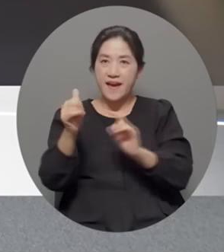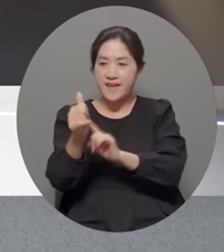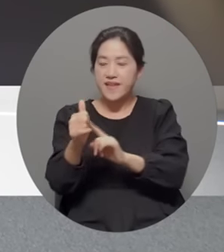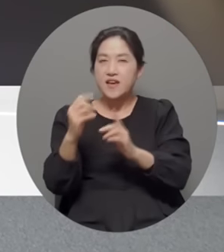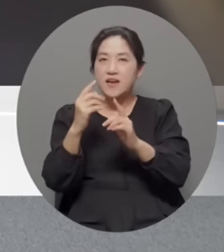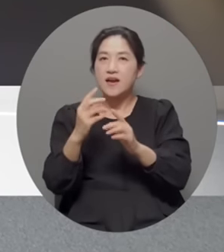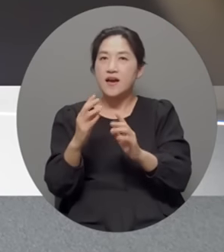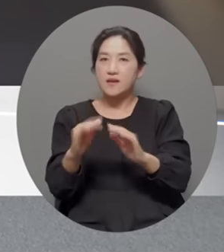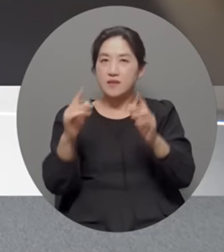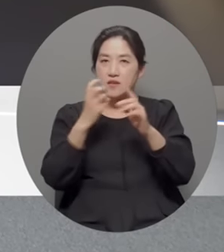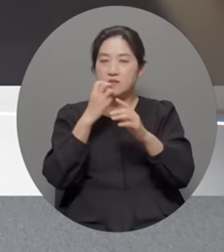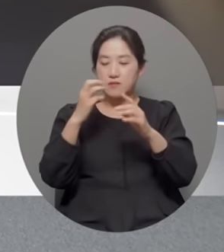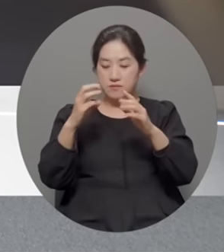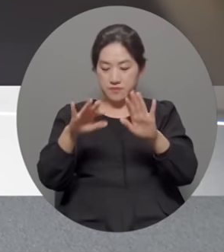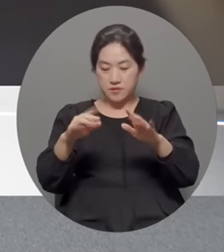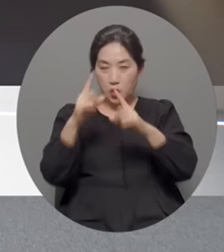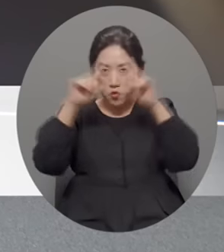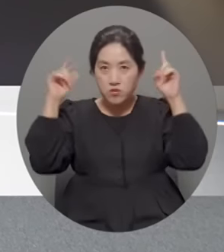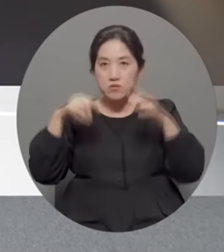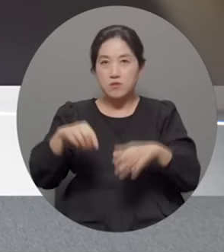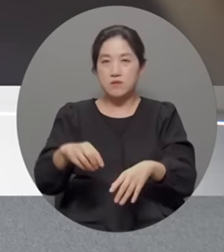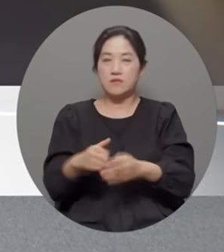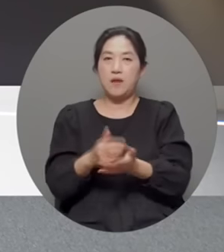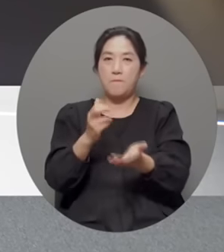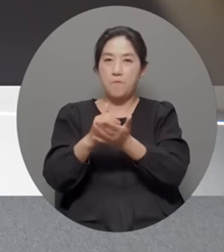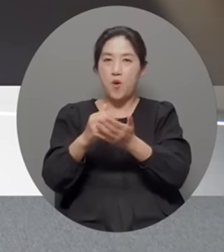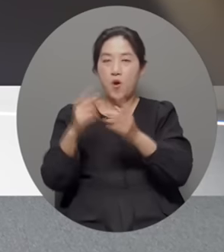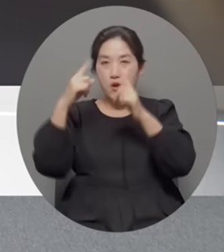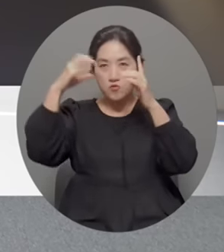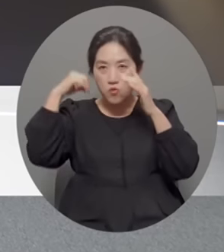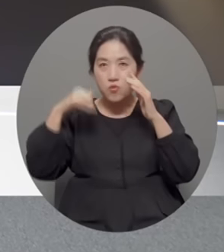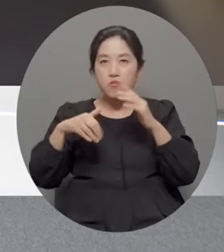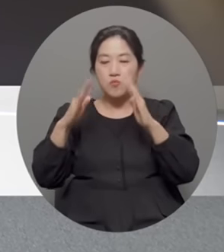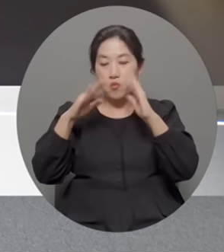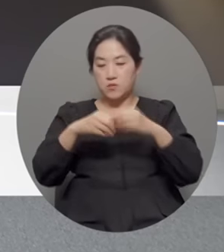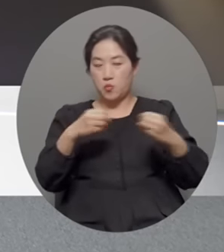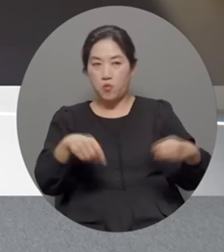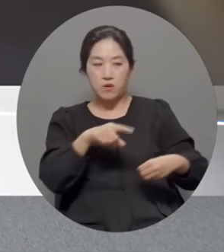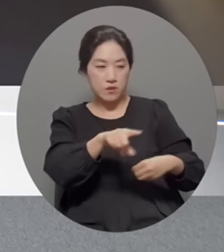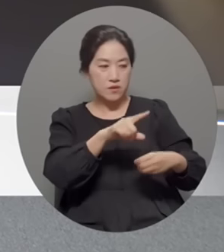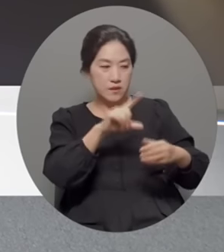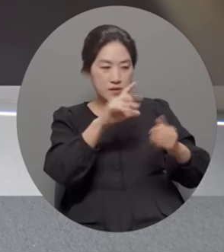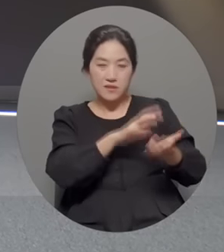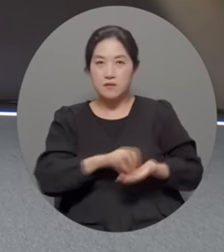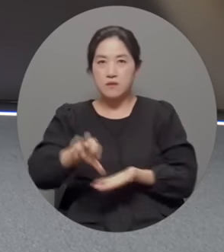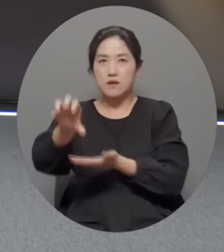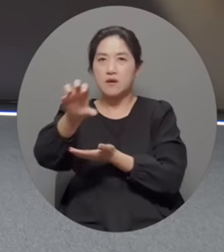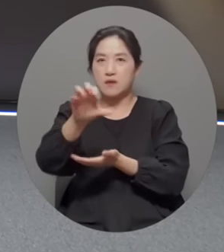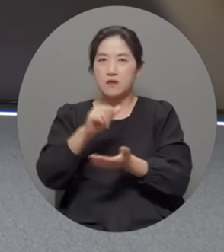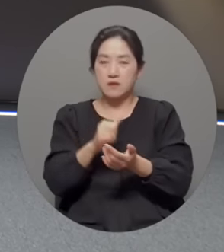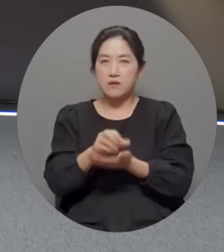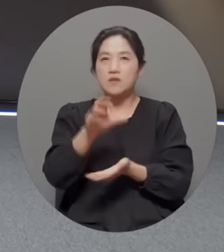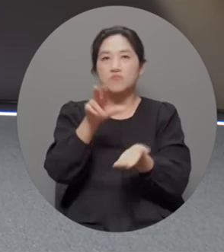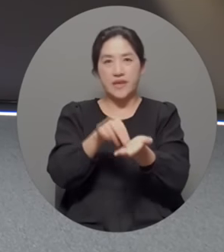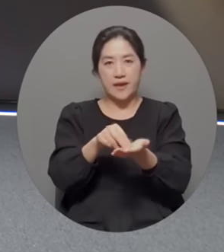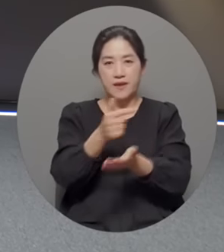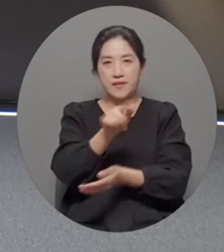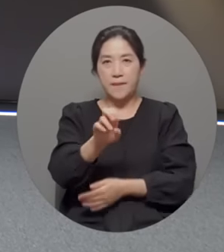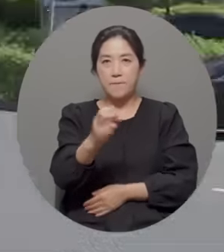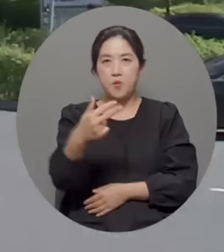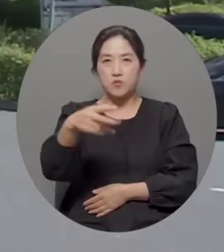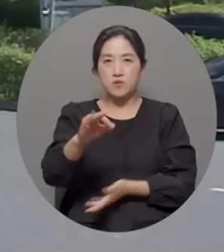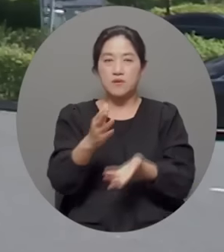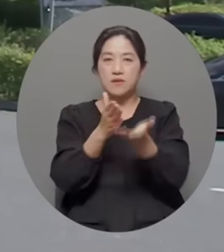주범에게 로스쿨 동기의 사진과 인적 사항을 넘긴 것으로 드러났습니다. 남효정 기자의 단독 보도입니다.